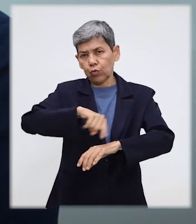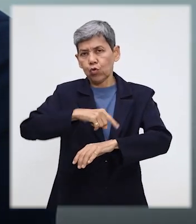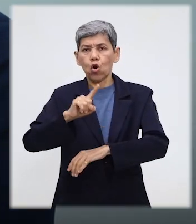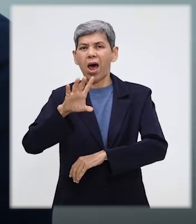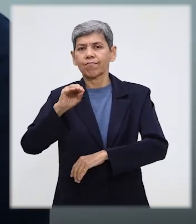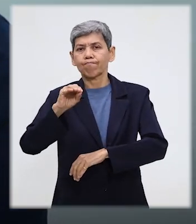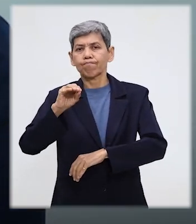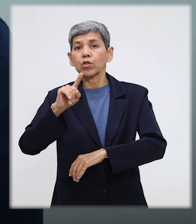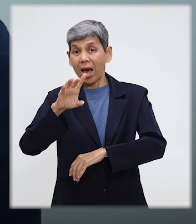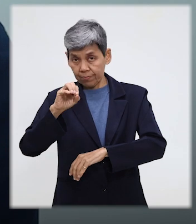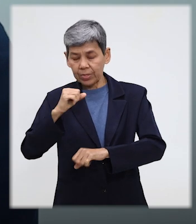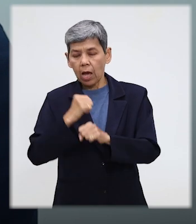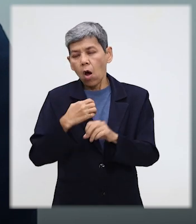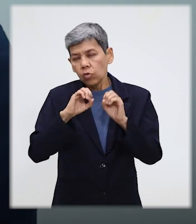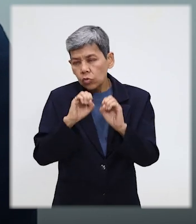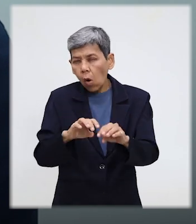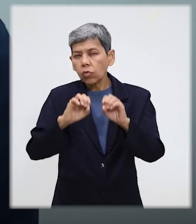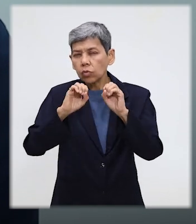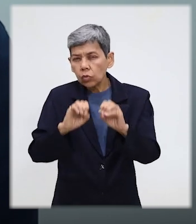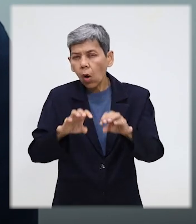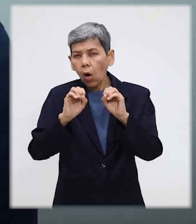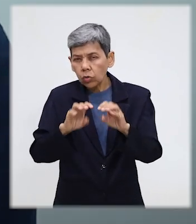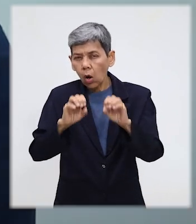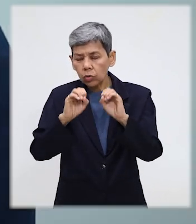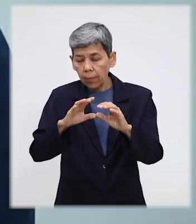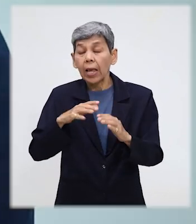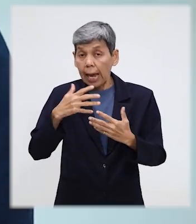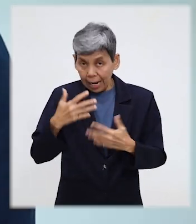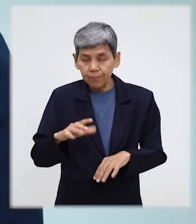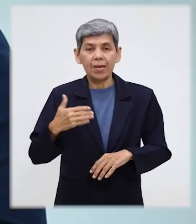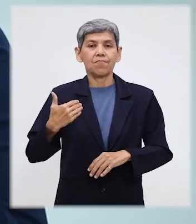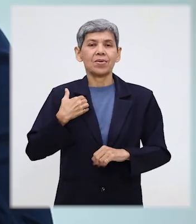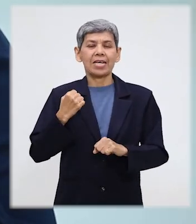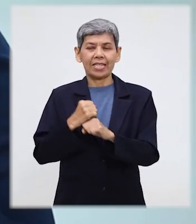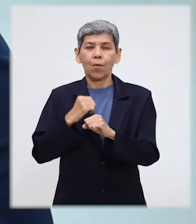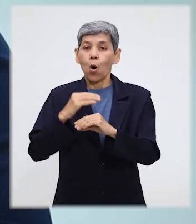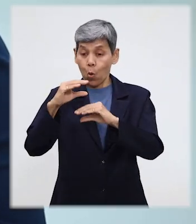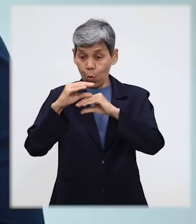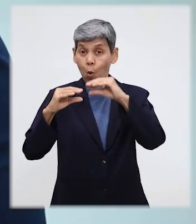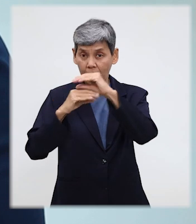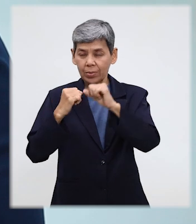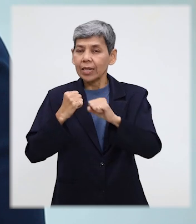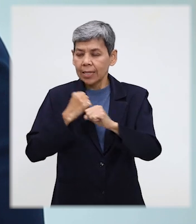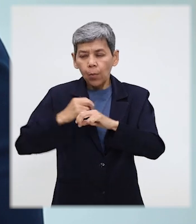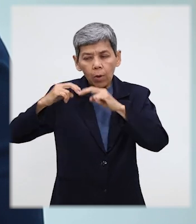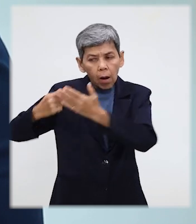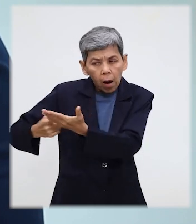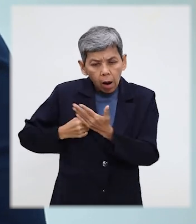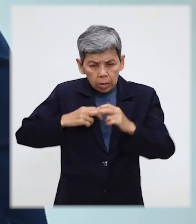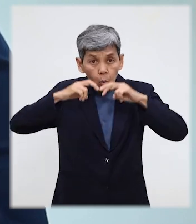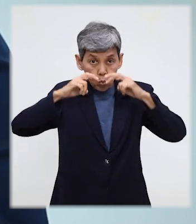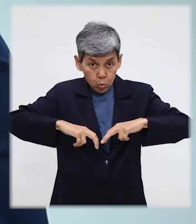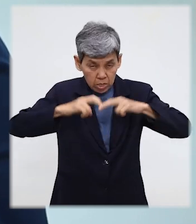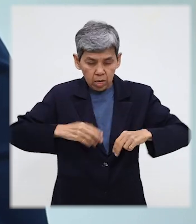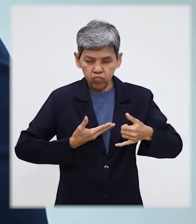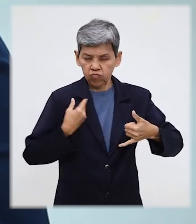150ชั่วโมงสำหรับการเรียนการสอนค่ะหลังจากนั้นเนี่ยก็มีโปรเจกต์เข้ามาในลักษณะของงานวิจัยเรื่อยๆเพื่อที่จะ